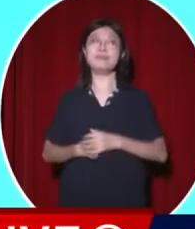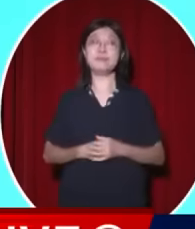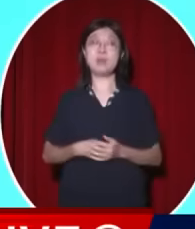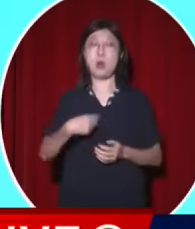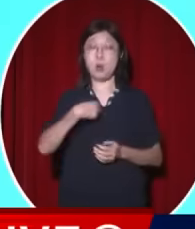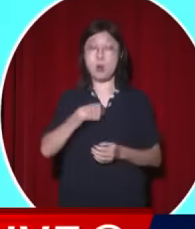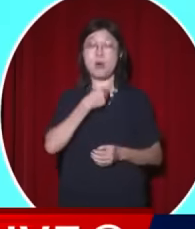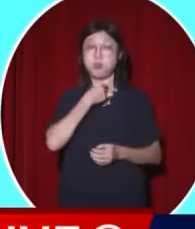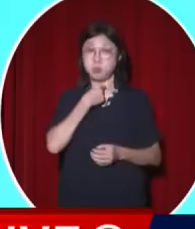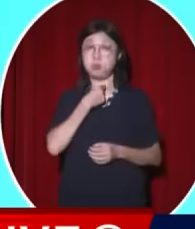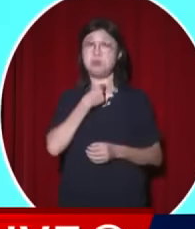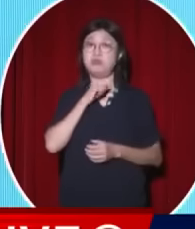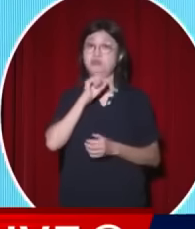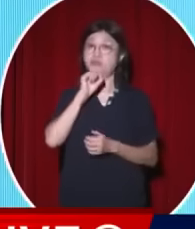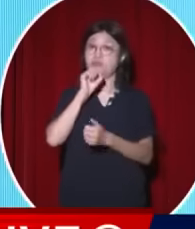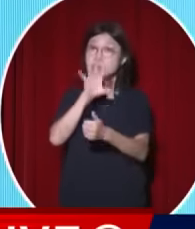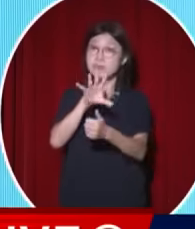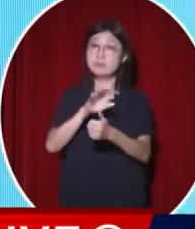我要说，